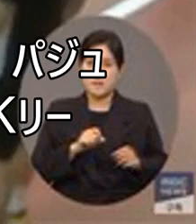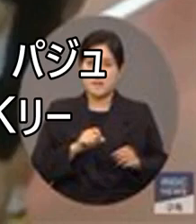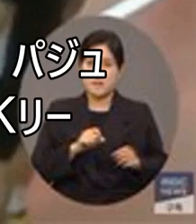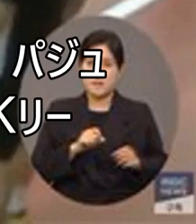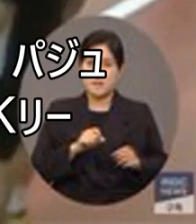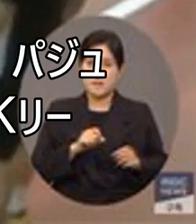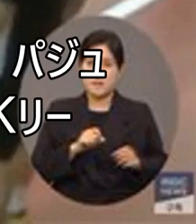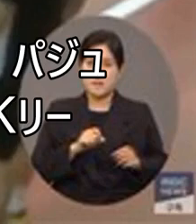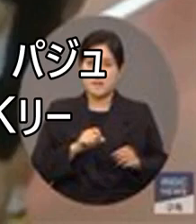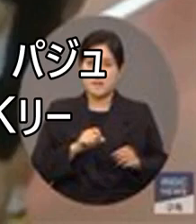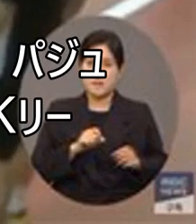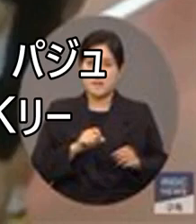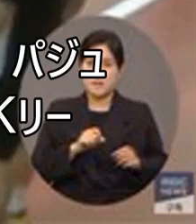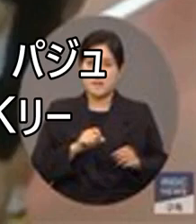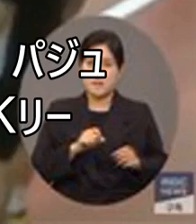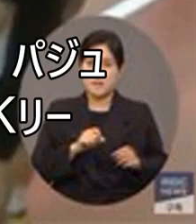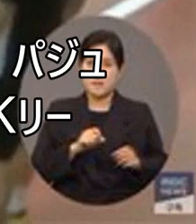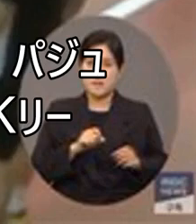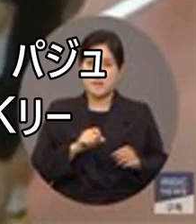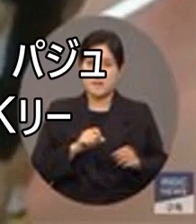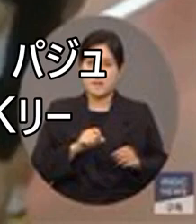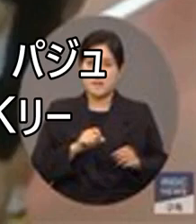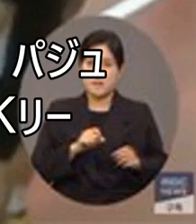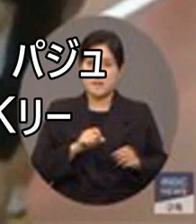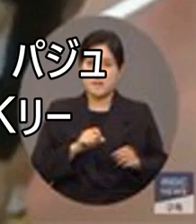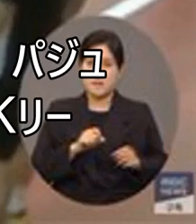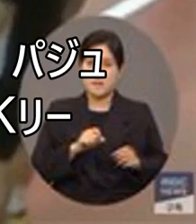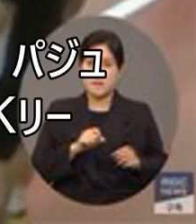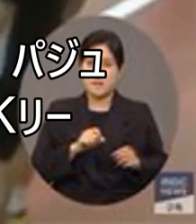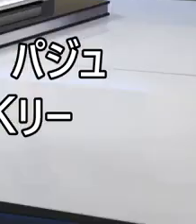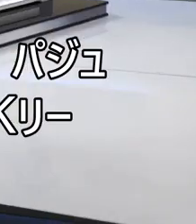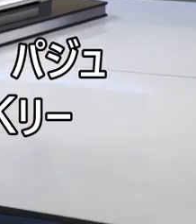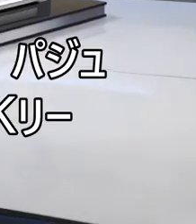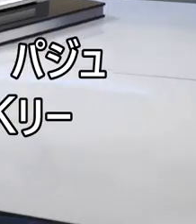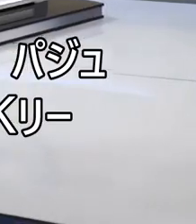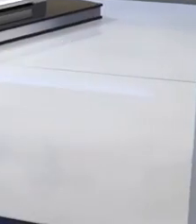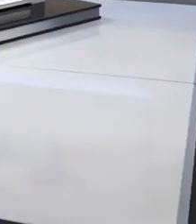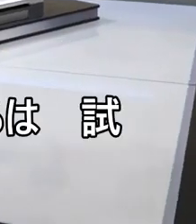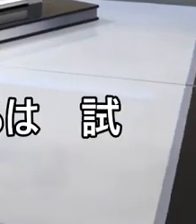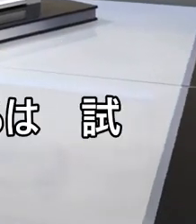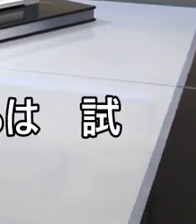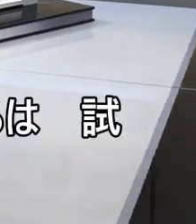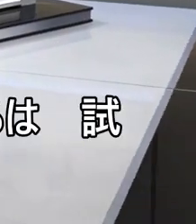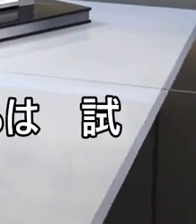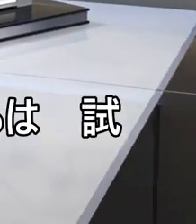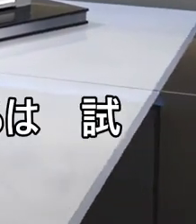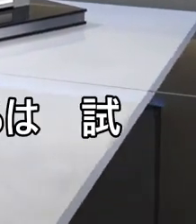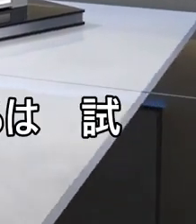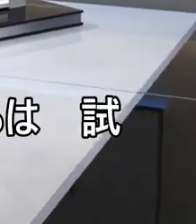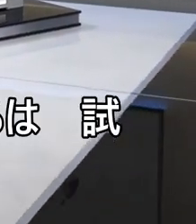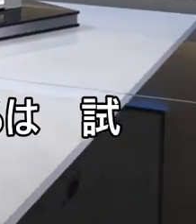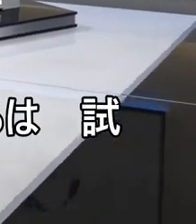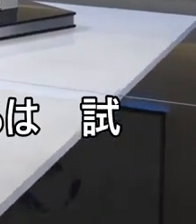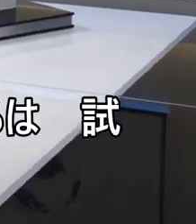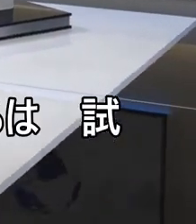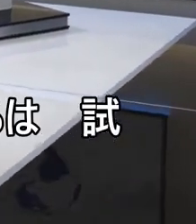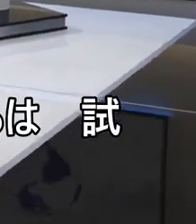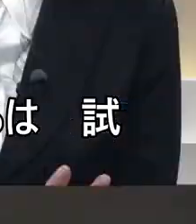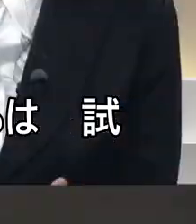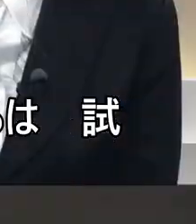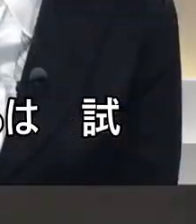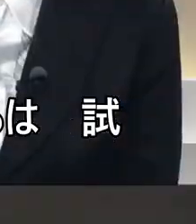2020-2021 FK リーグプレイオフを行った。終始、激しい戦いを繰り広げていた両チームの選手らは、試合終